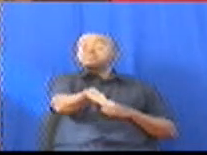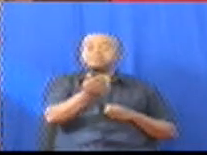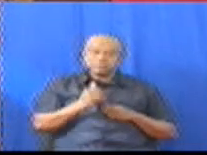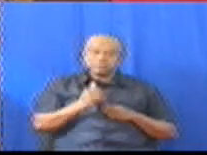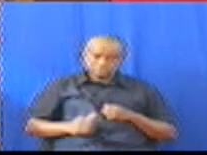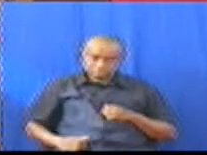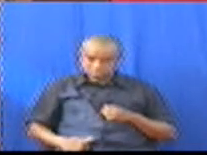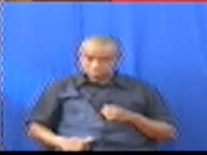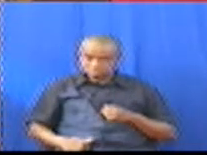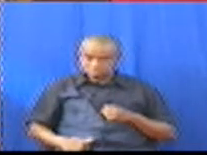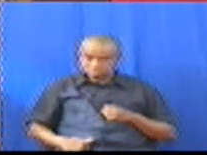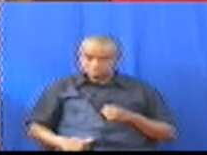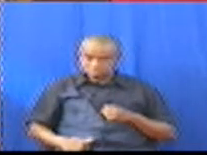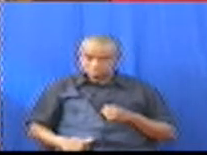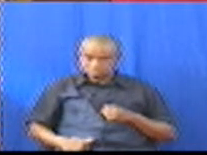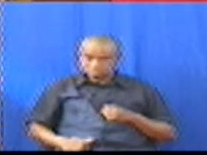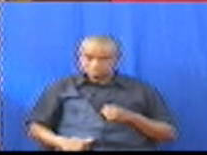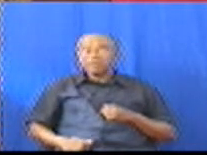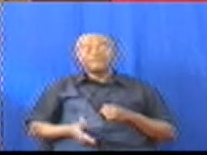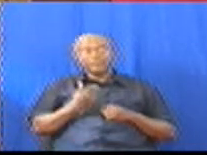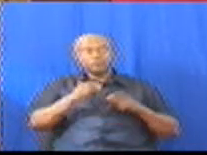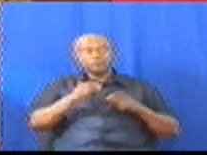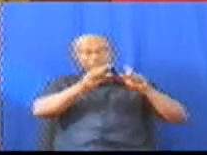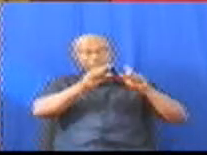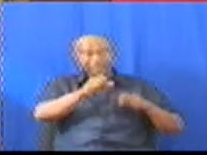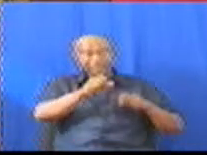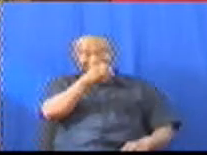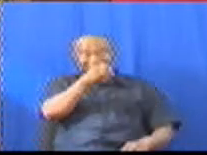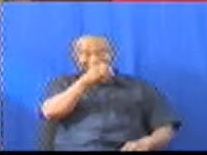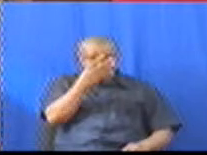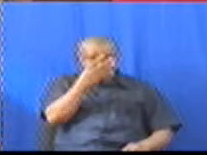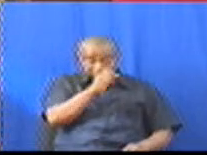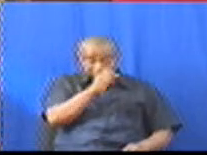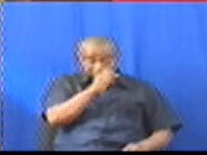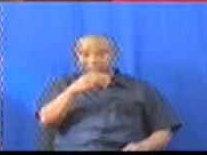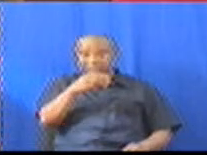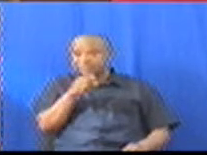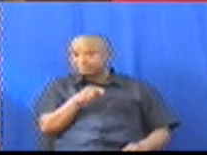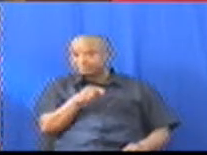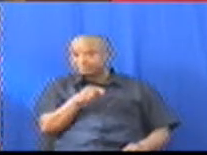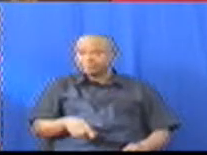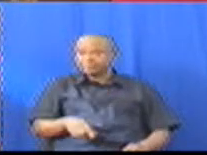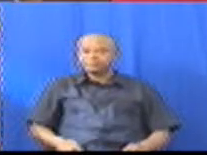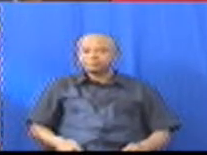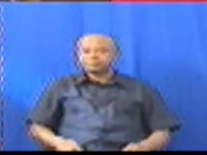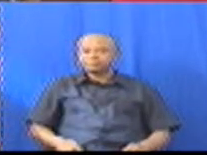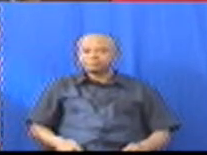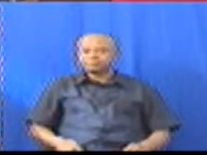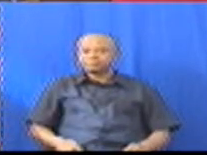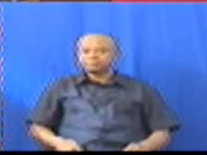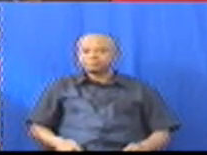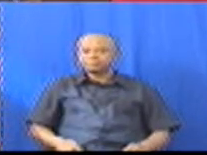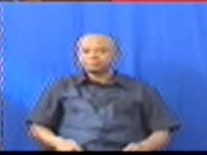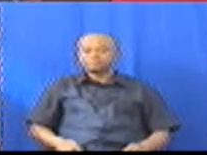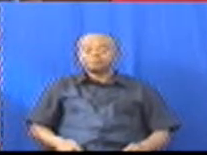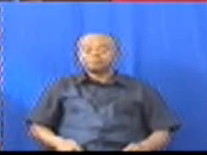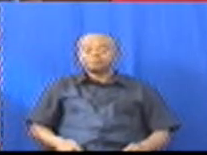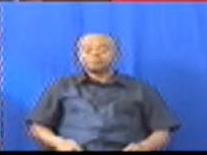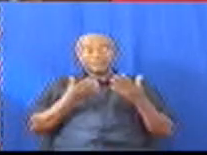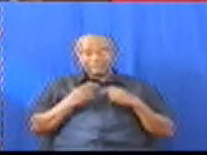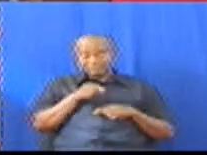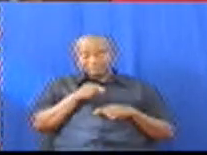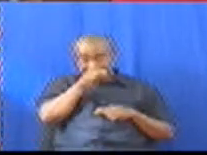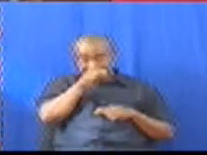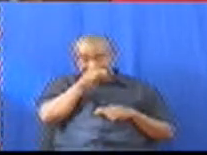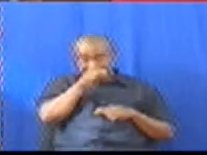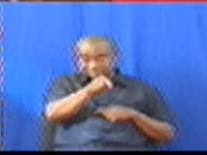act section 4 subsection 3 ya hii sheria inayosoma kwamba subject to article 87 and 88